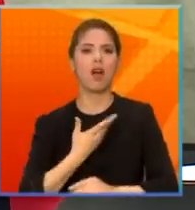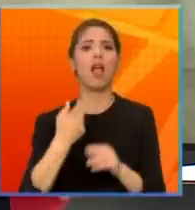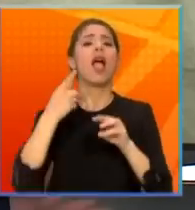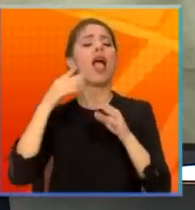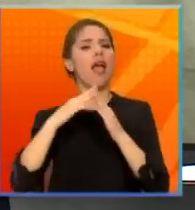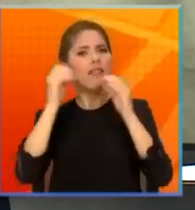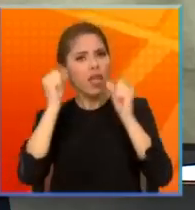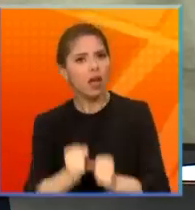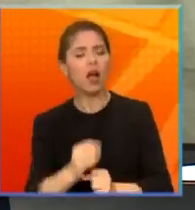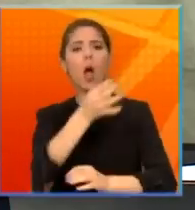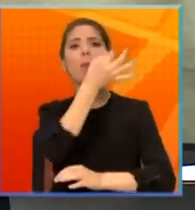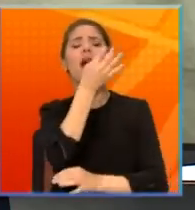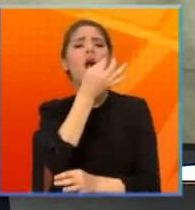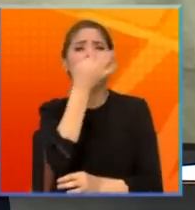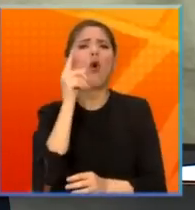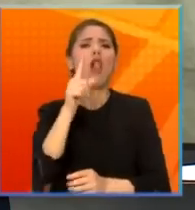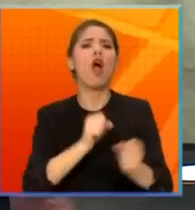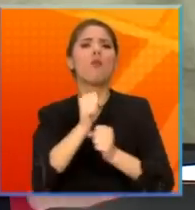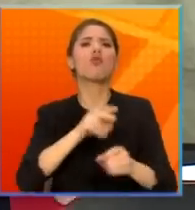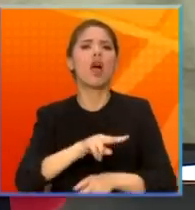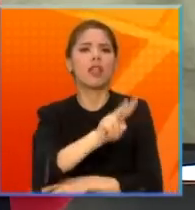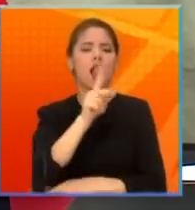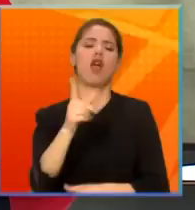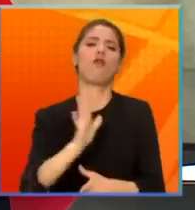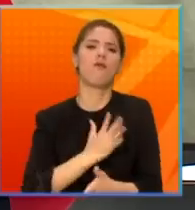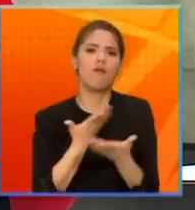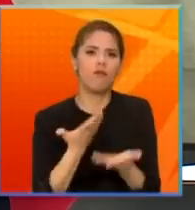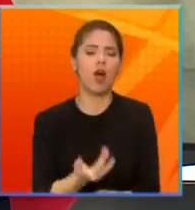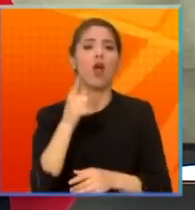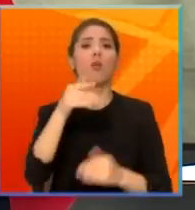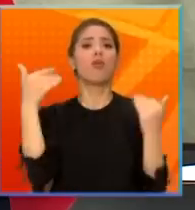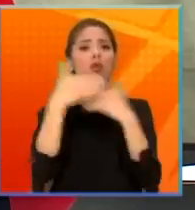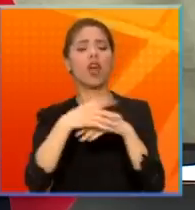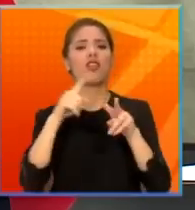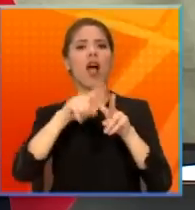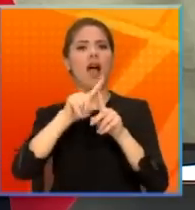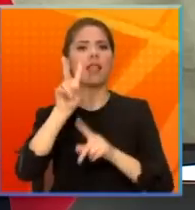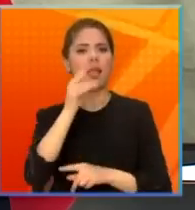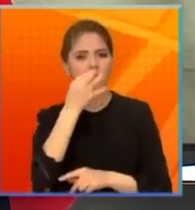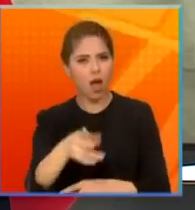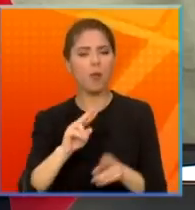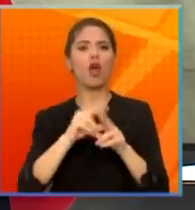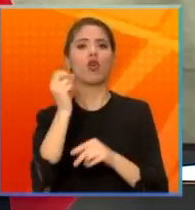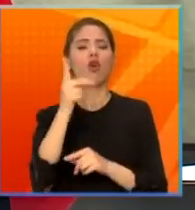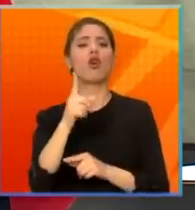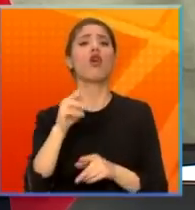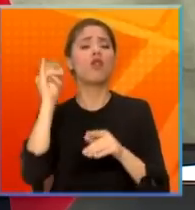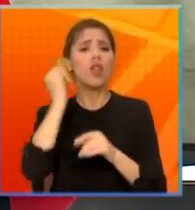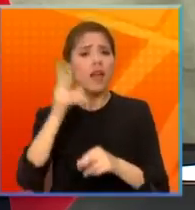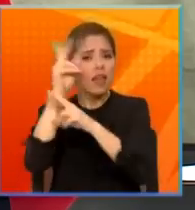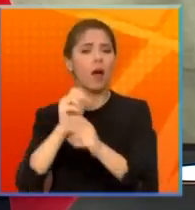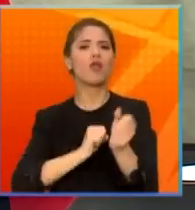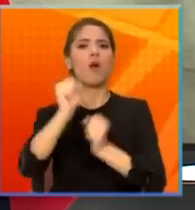Evde kalmak en kolay mücadele yöntemi olarak önümüzde duruyor. Bu gecede ATV Haber'i koronavirüs